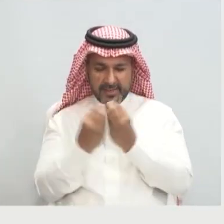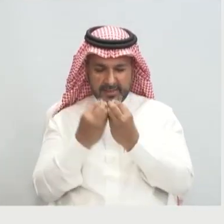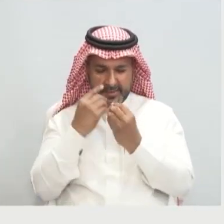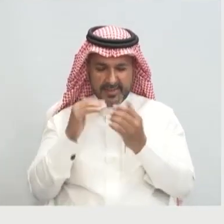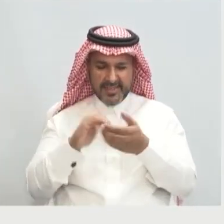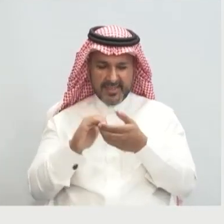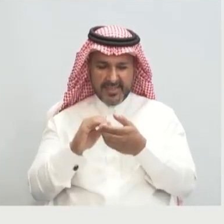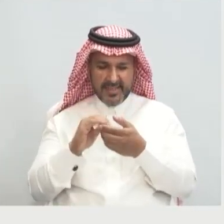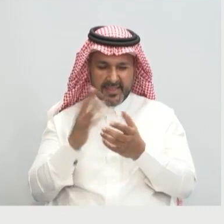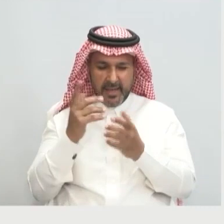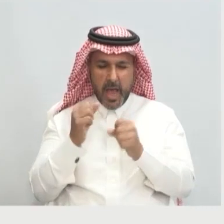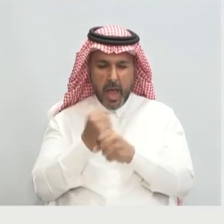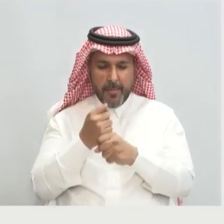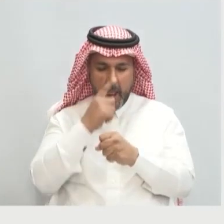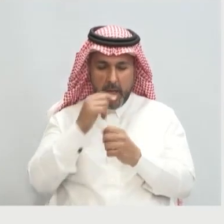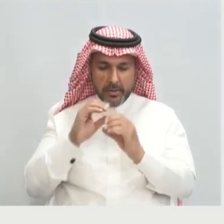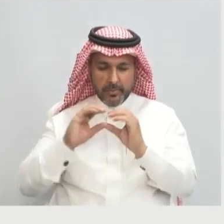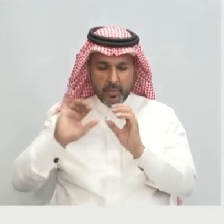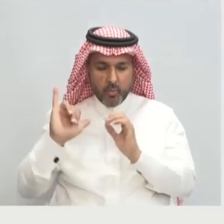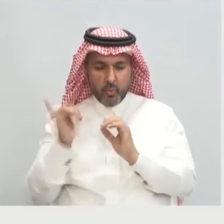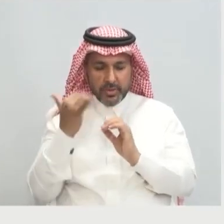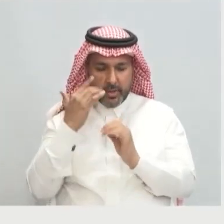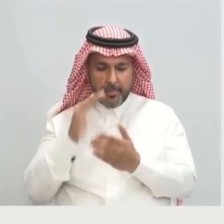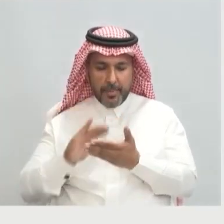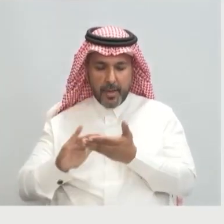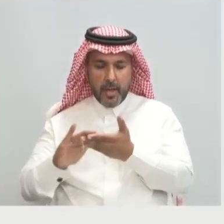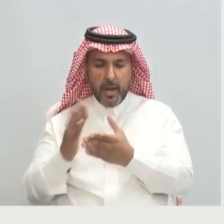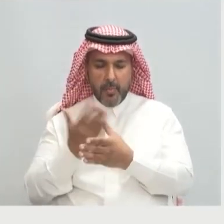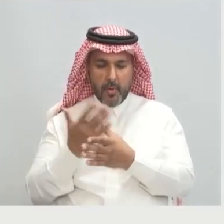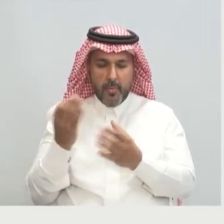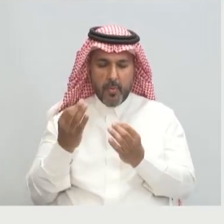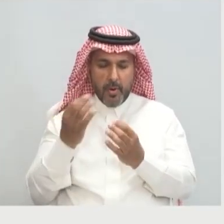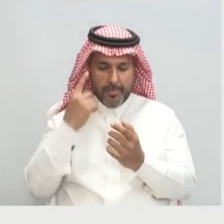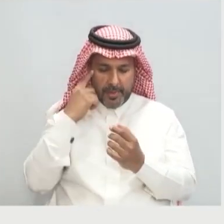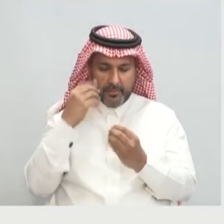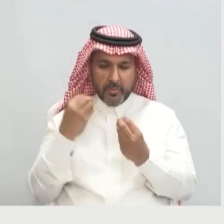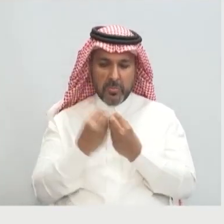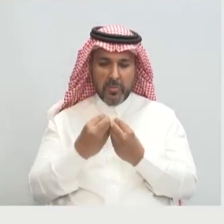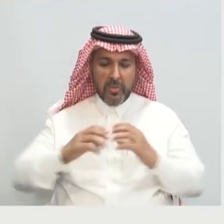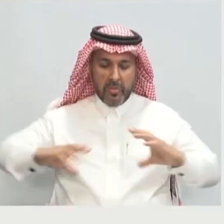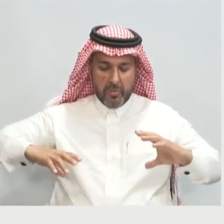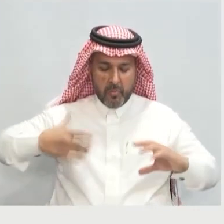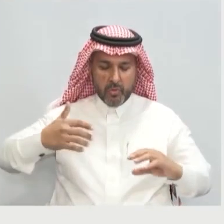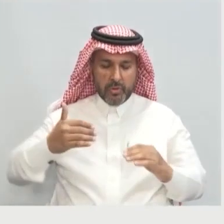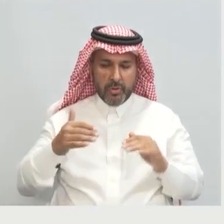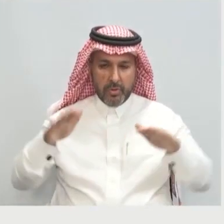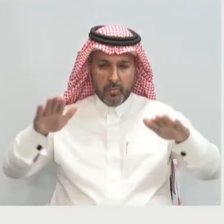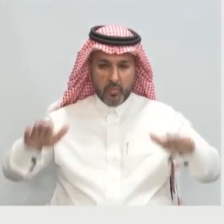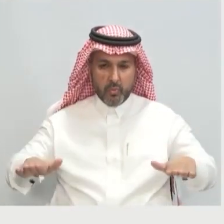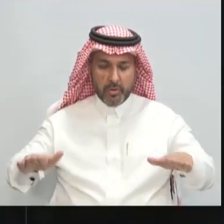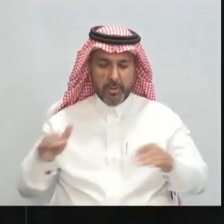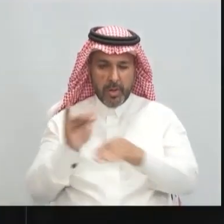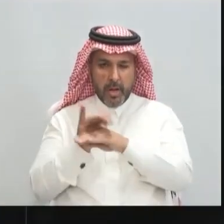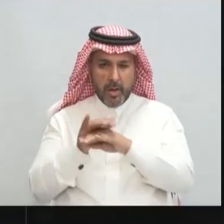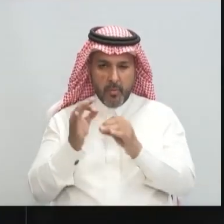الوظيفي وايضا حتى الحدود التنظيميه والسماح للمديرين مشاركه المعلومات بسرعه وسهوله لو نظرنا الى